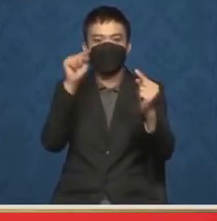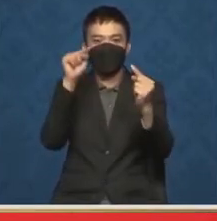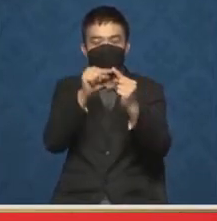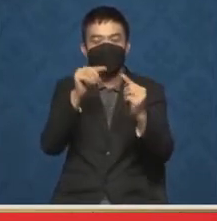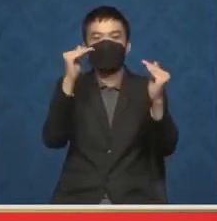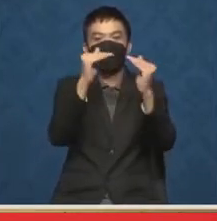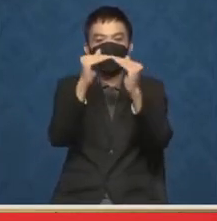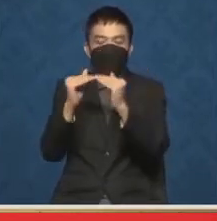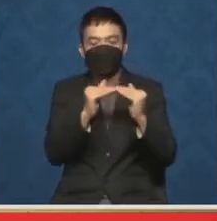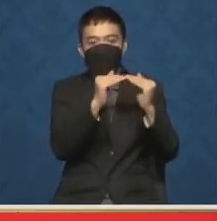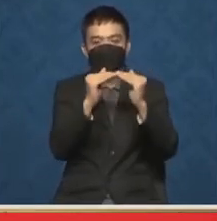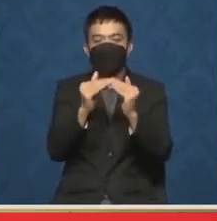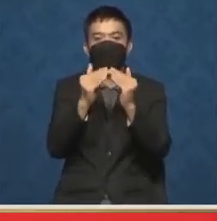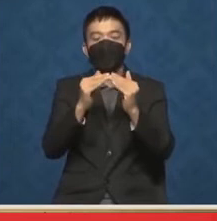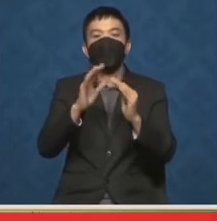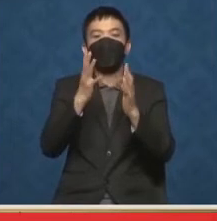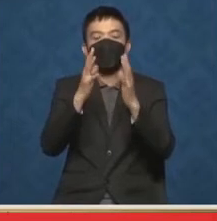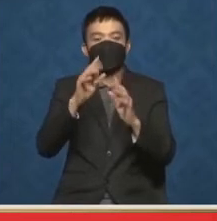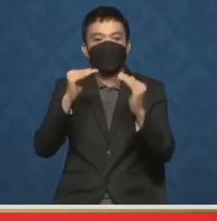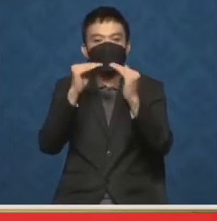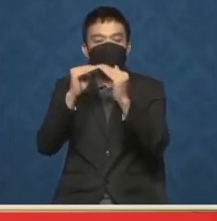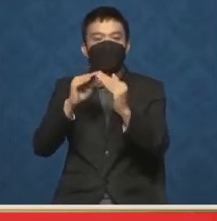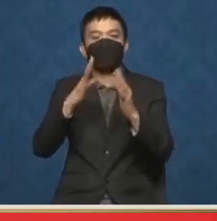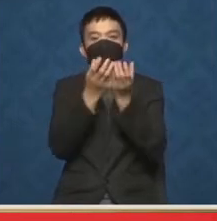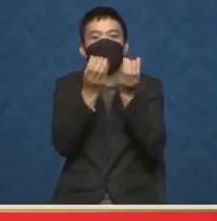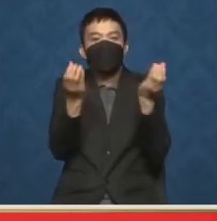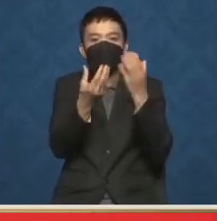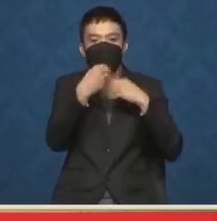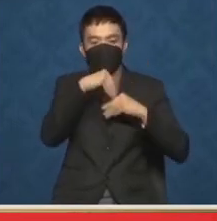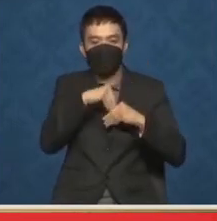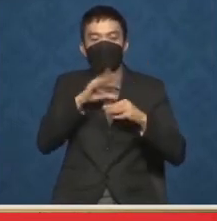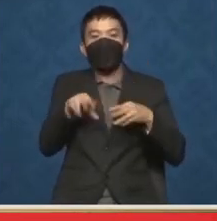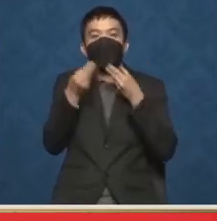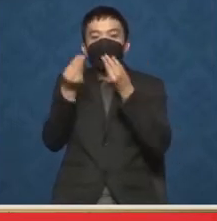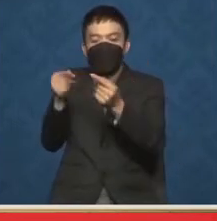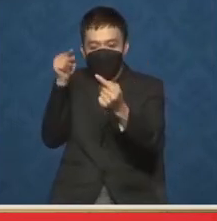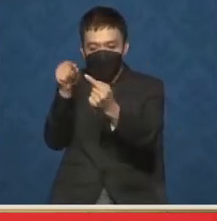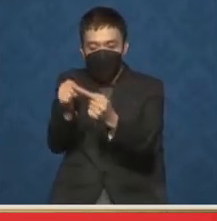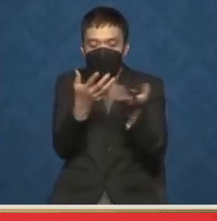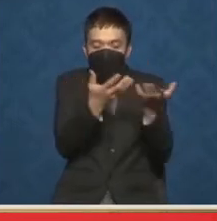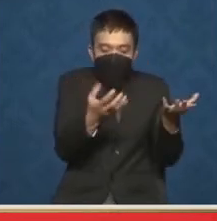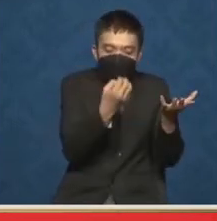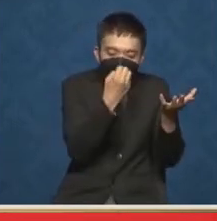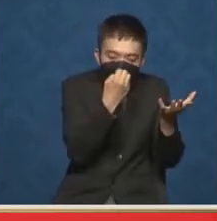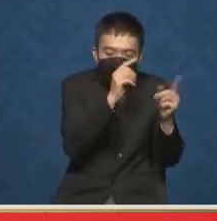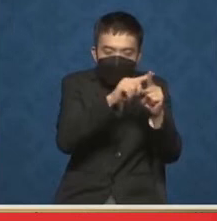วัชภัณฑ เป็นอาหาร รวนแล้วแต่ได้รัการตอนรับจากพวกเกวข้องแต่ก่อนที่จะไป